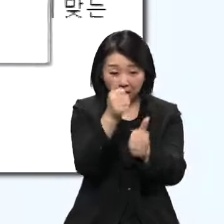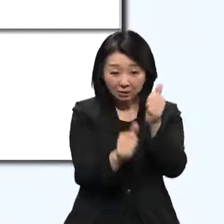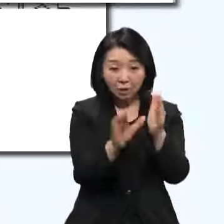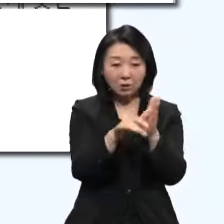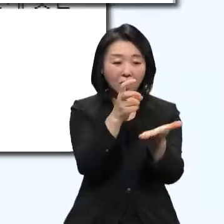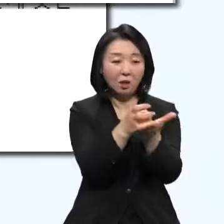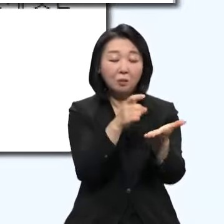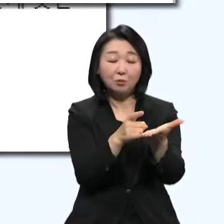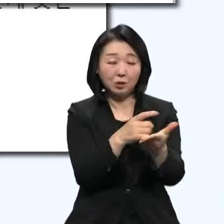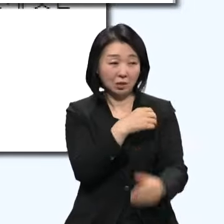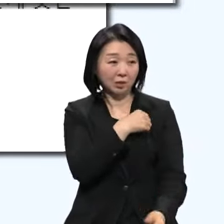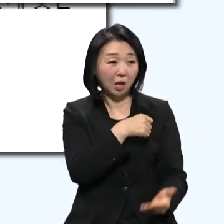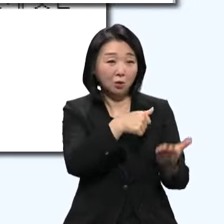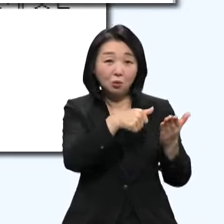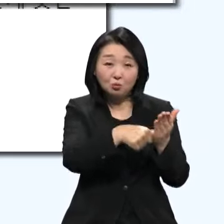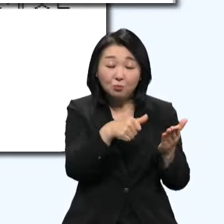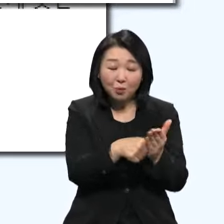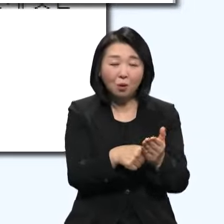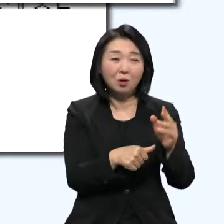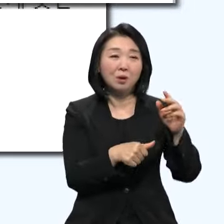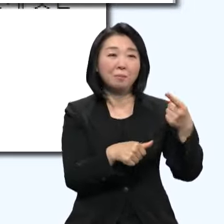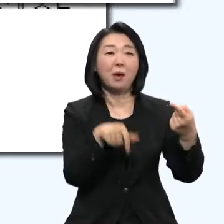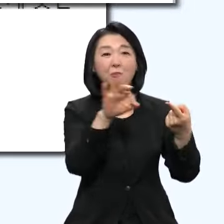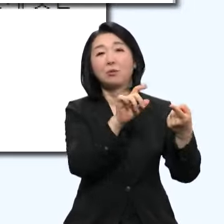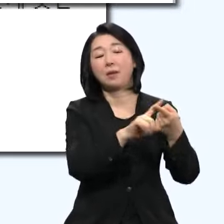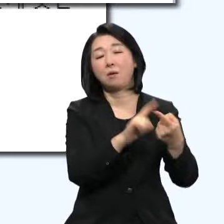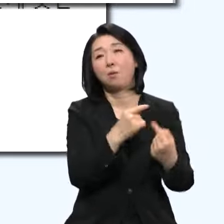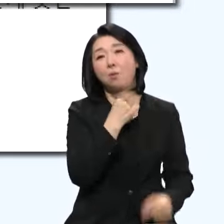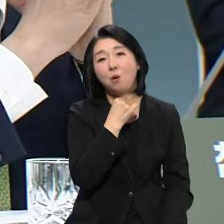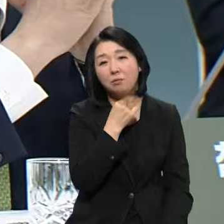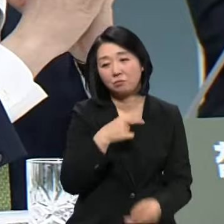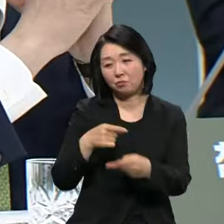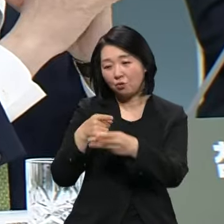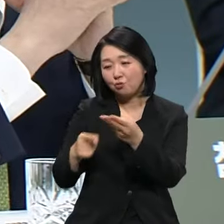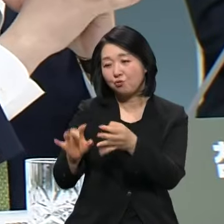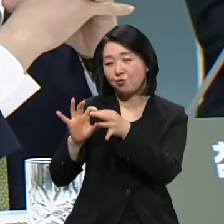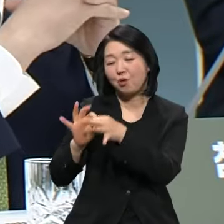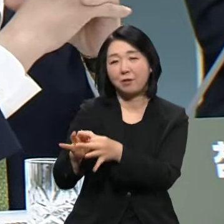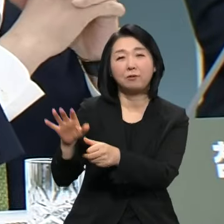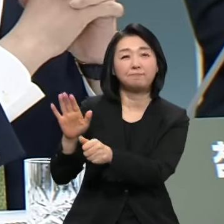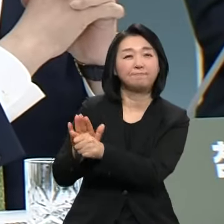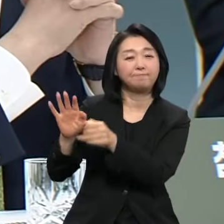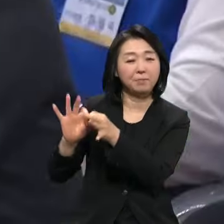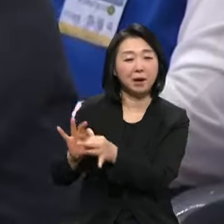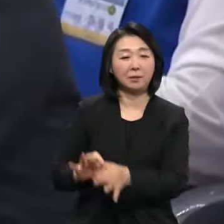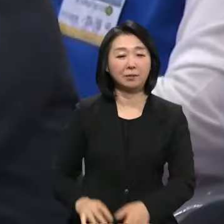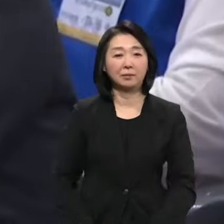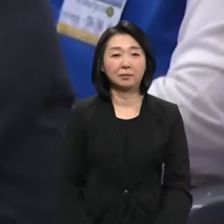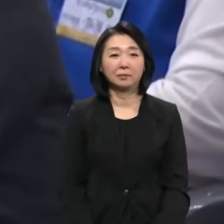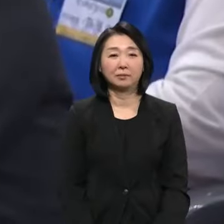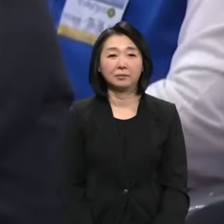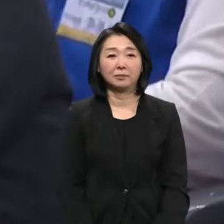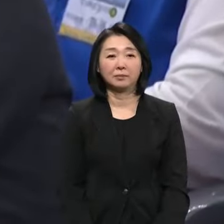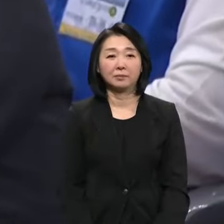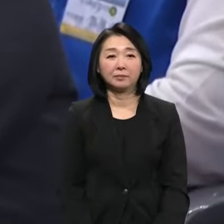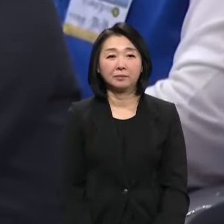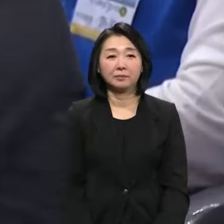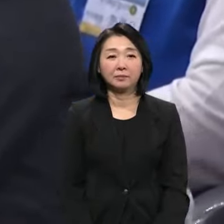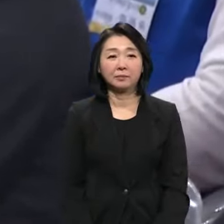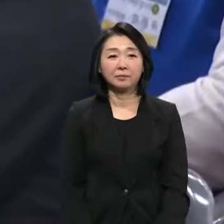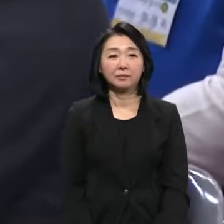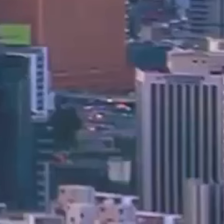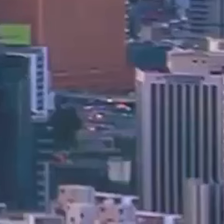당원 투표 비중을 현행 100% 유지한다며 친개 주장에 힘을 실었습니다 JTBC 강연입니다